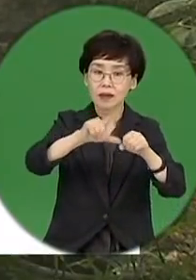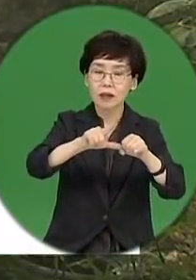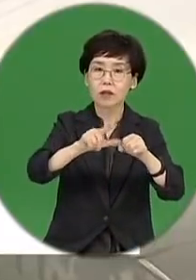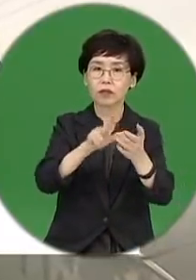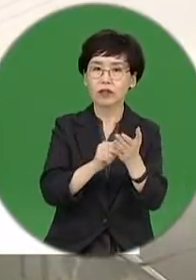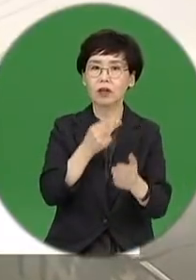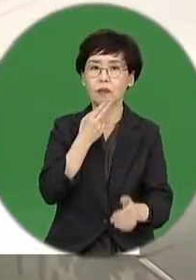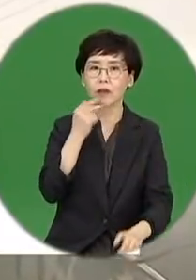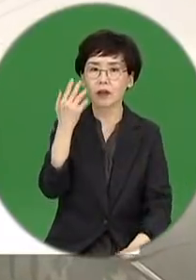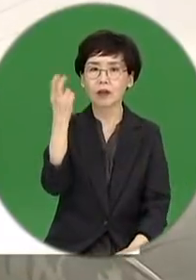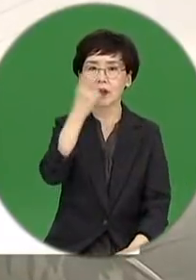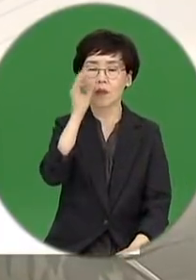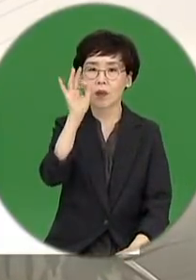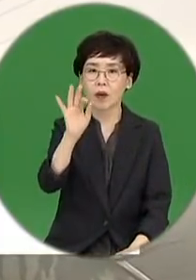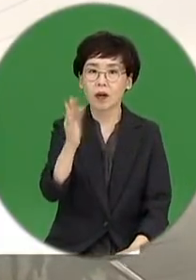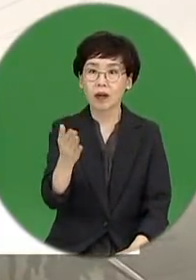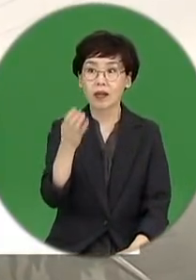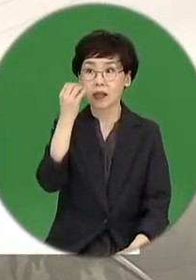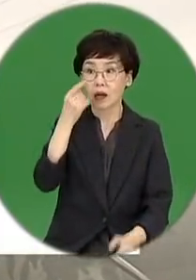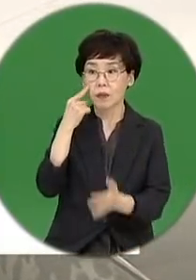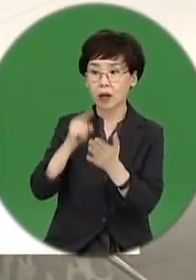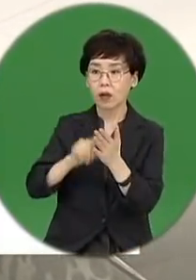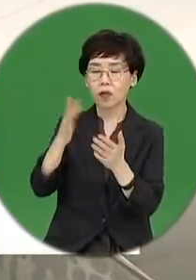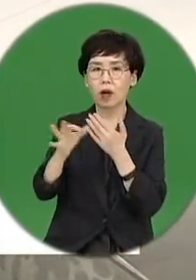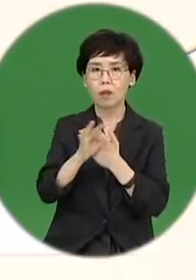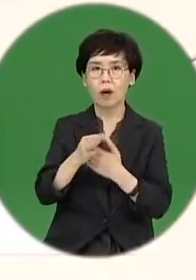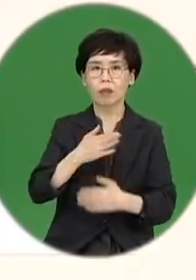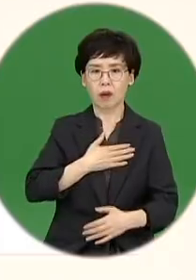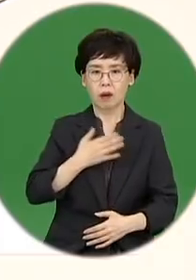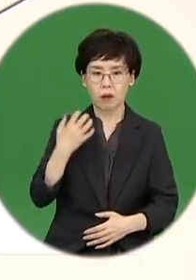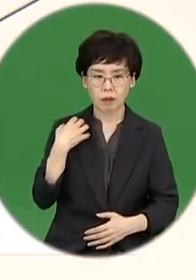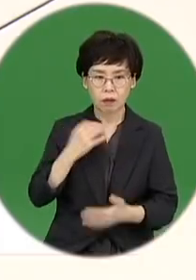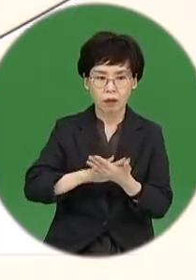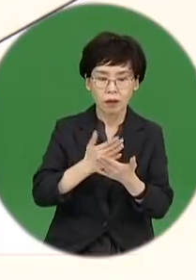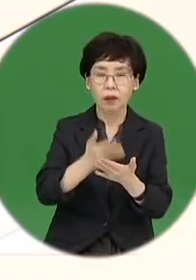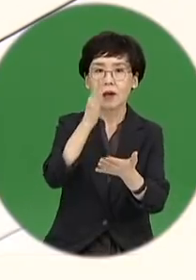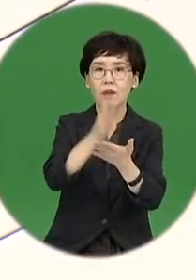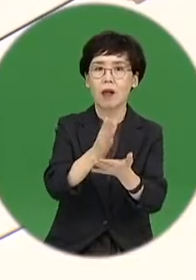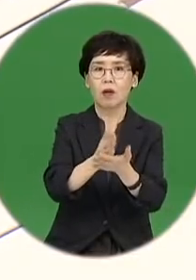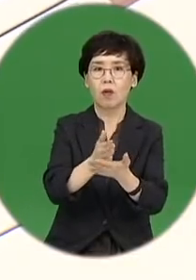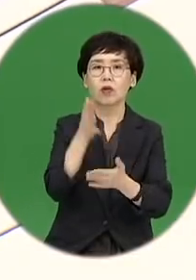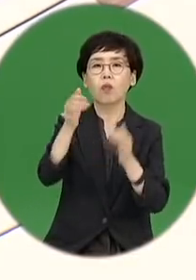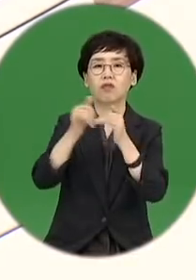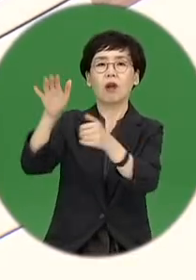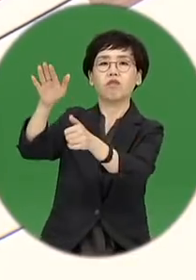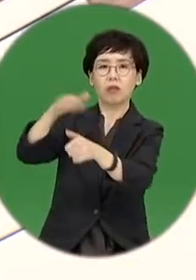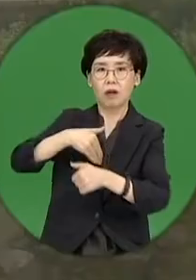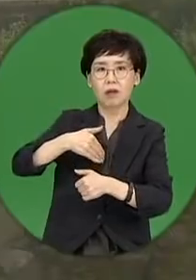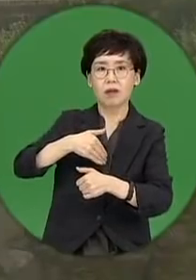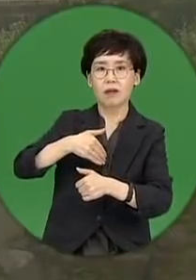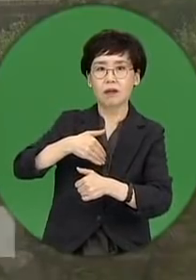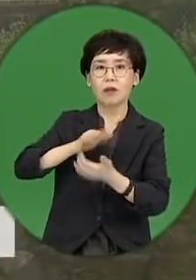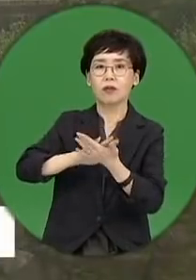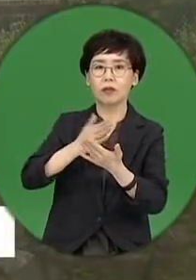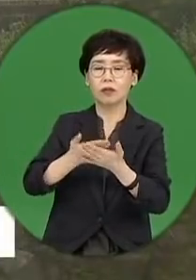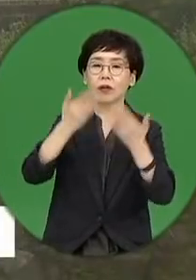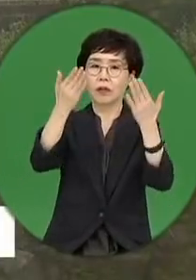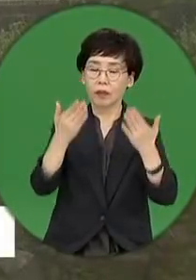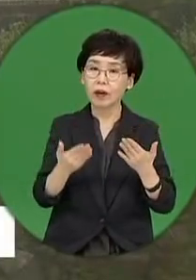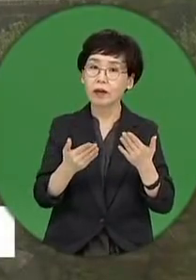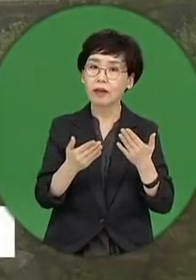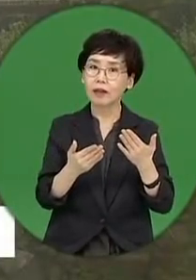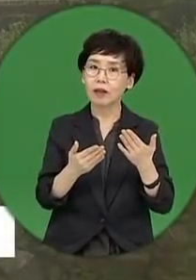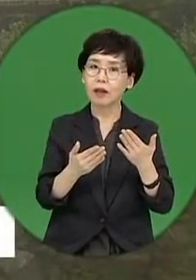확인해야 합니다. 이상이 발견되면 절대 손대지 말고 전문가에게 맡겨 적절한 조치를 받는 게 사고를